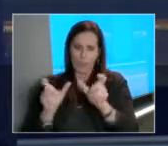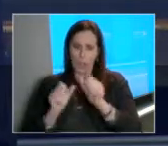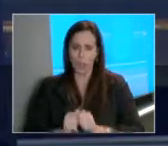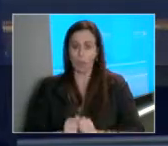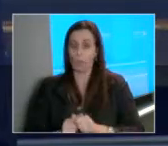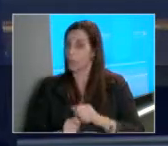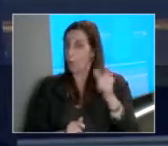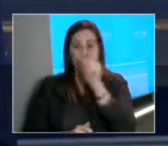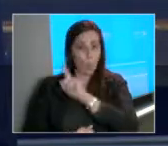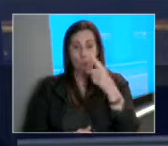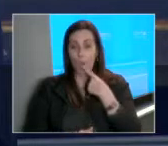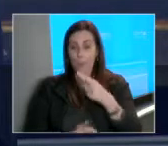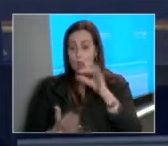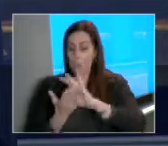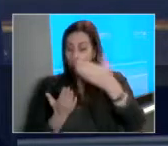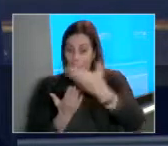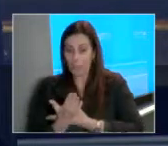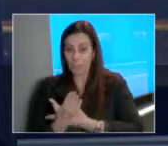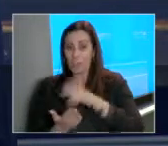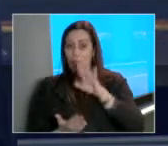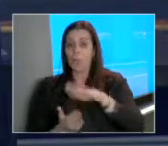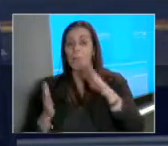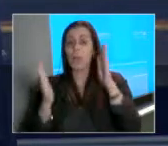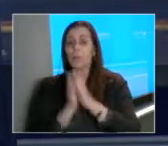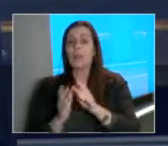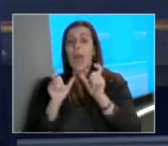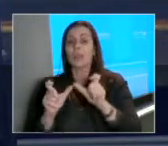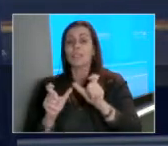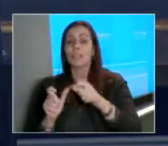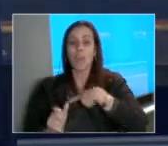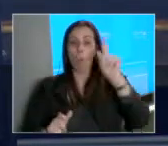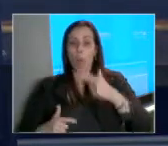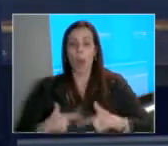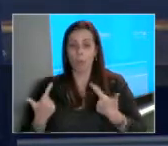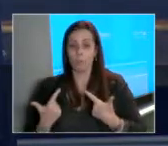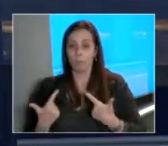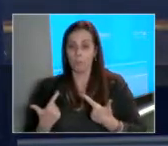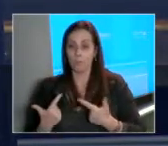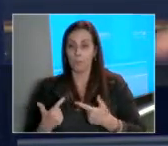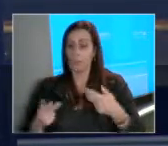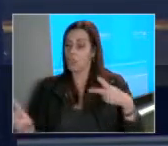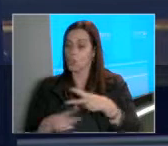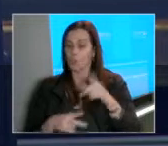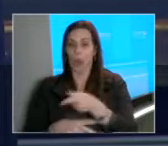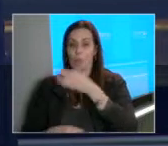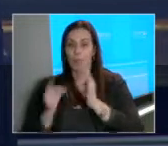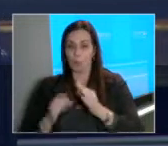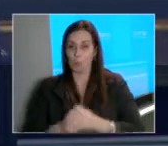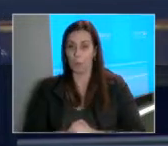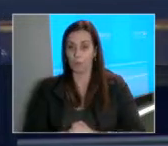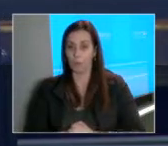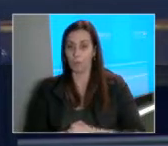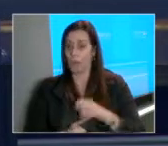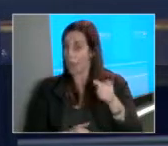חסינות. הוא לא אומר שבמכתב הזה יש גם בקשה לחסינות מהותית, שלעולם ועד אי אפשר יהיה לשפוט אותו.